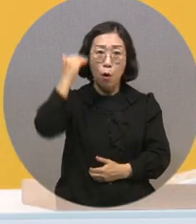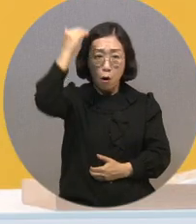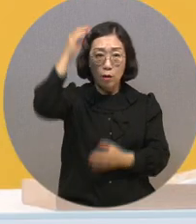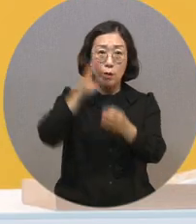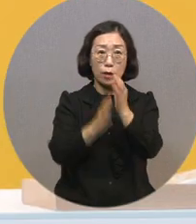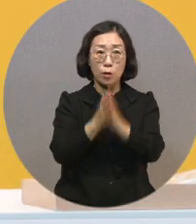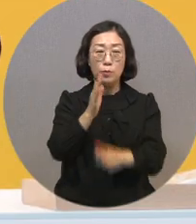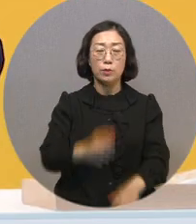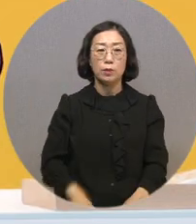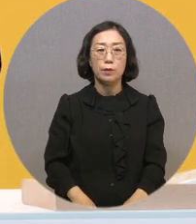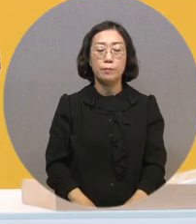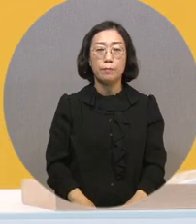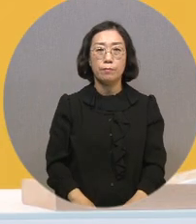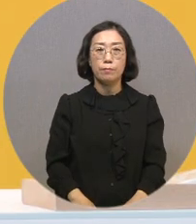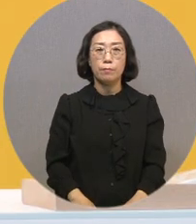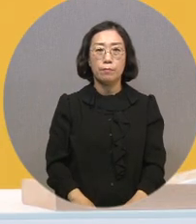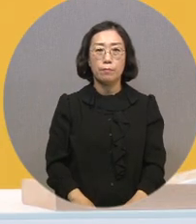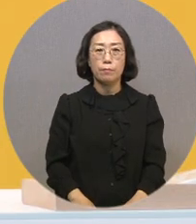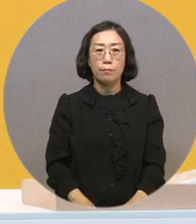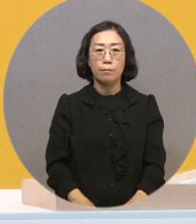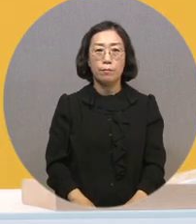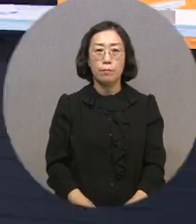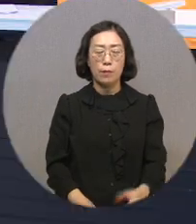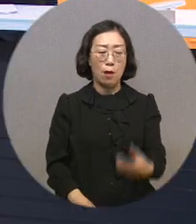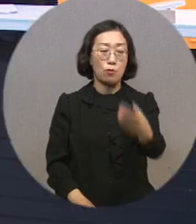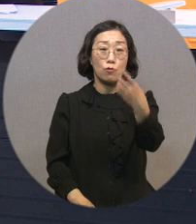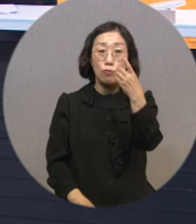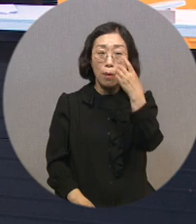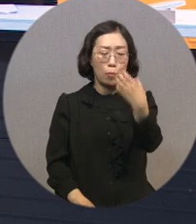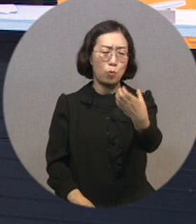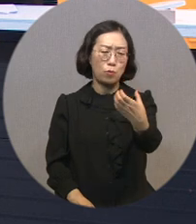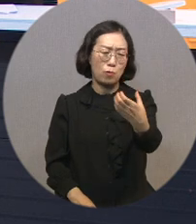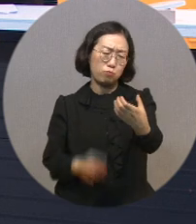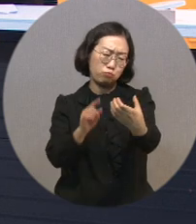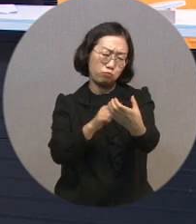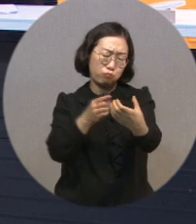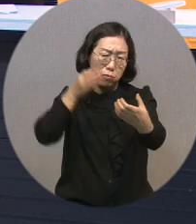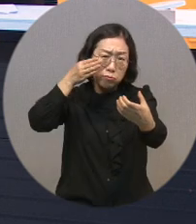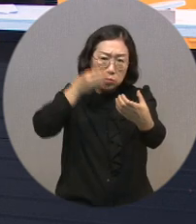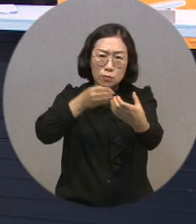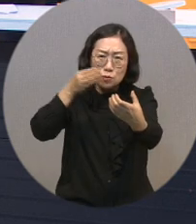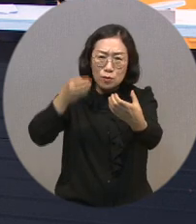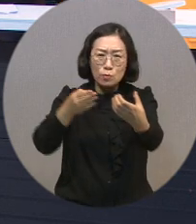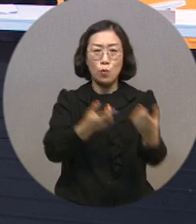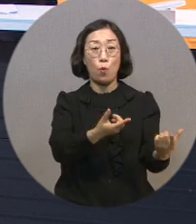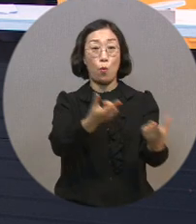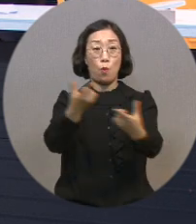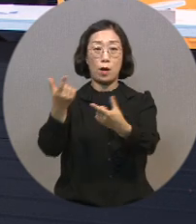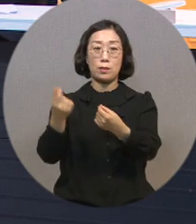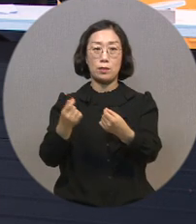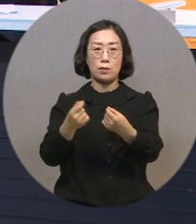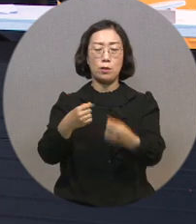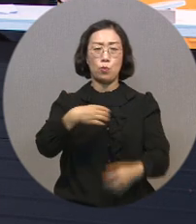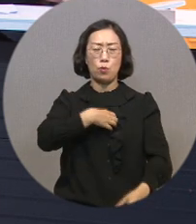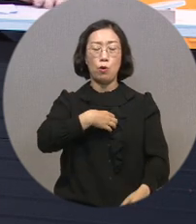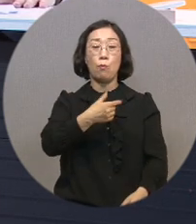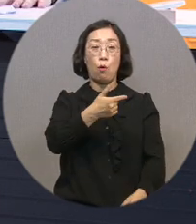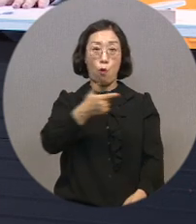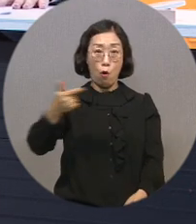뭐 횡단보도 건너갈 때 너네 하던 핸드폰 보고 지금 끝나가고 그렇죠. 있잖아요. 예. 그래서 이게 아주 위험한